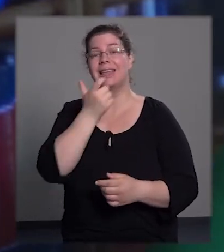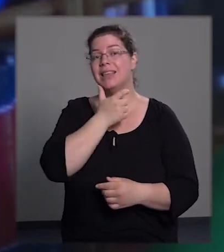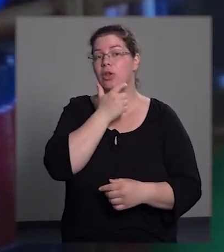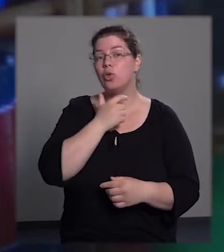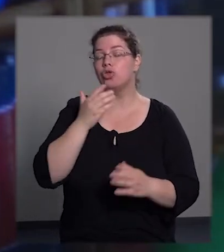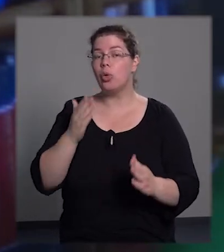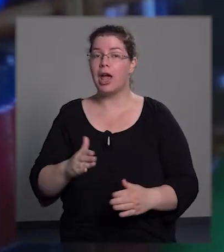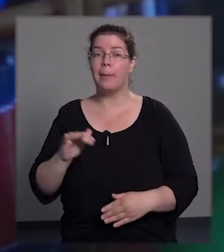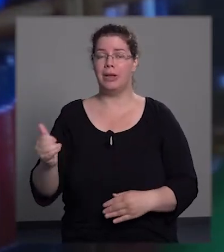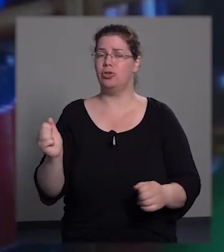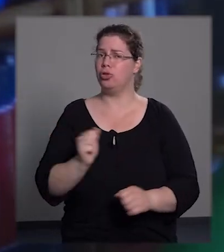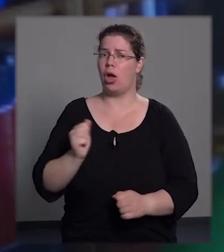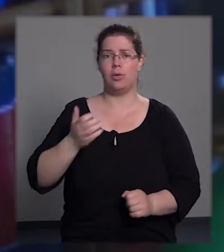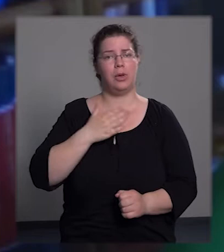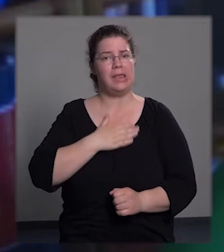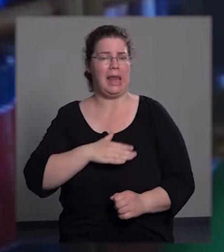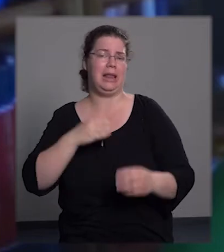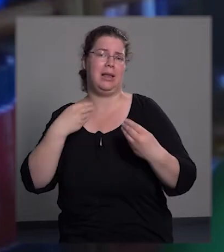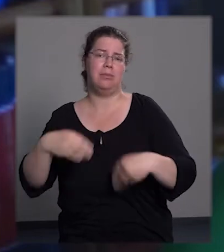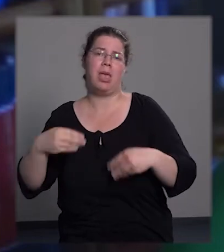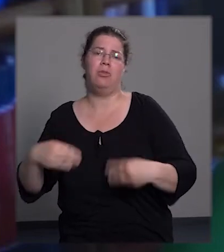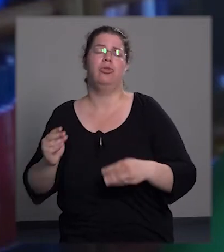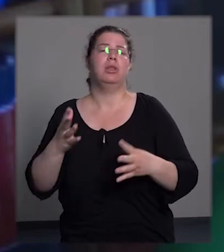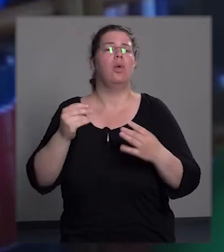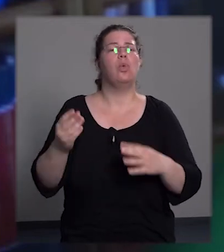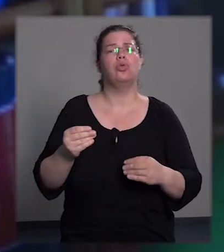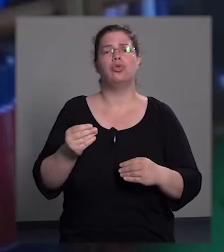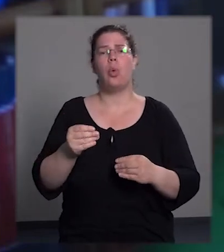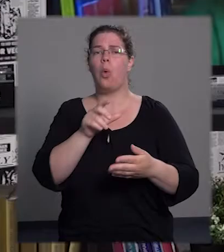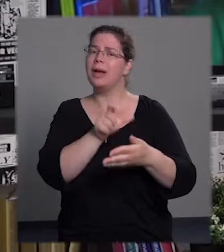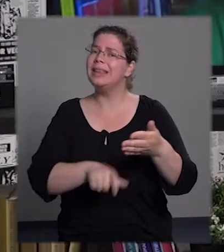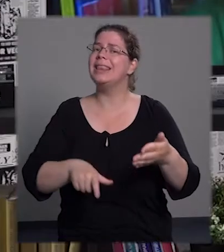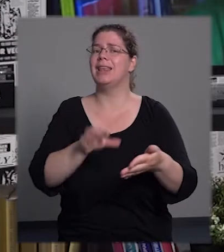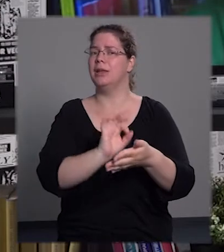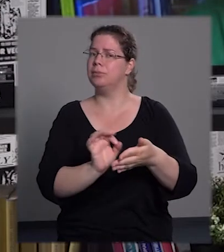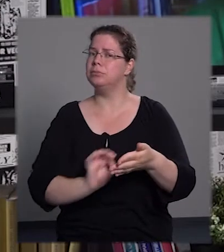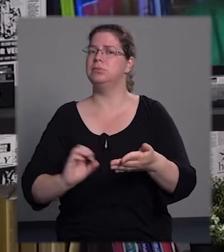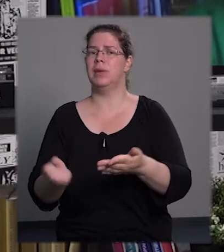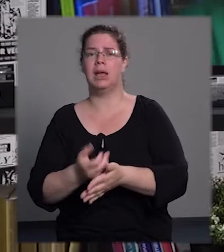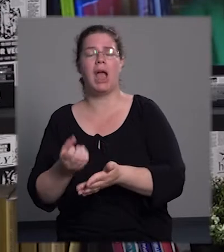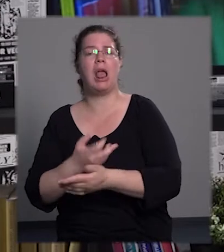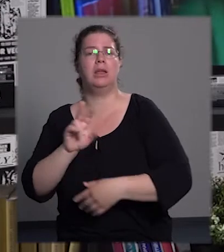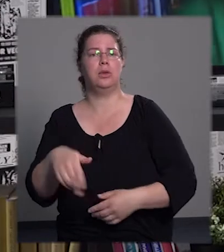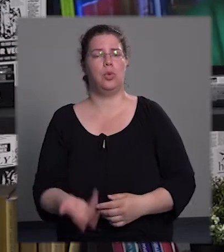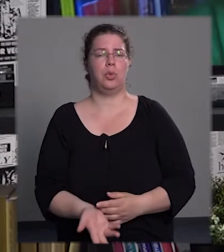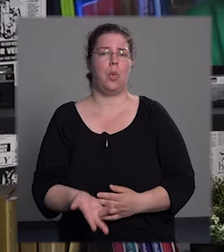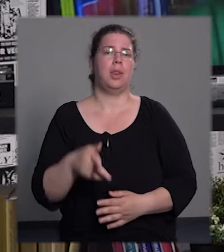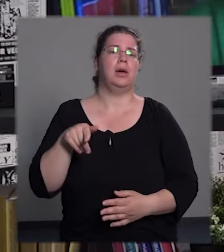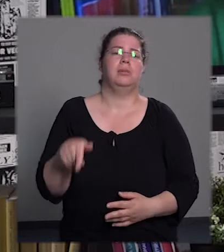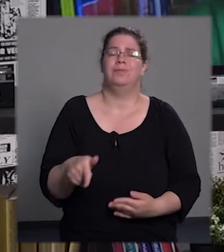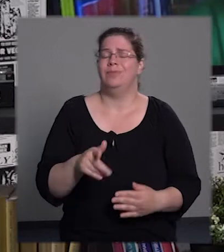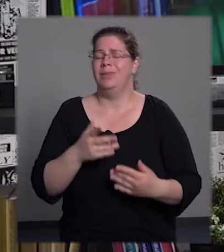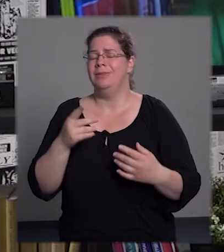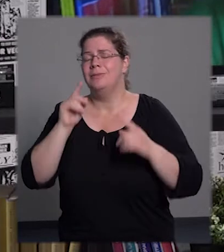és nagyon-nagyon szeretett mesélni. Rengeteg cikk jelent meg róla, mesélte az életét, egy nagyon